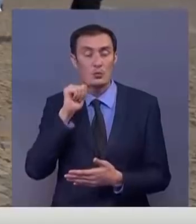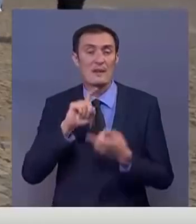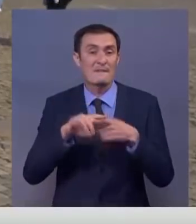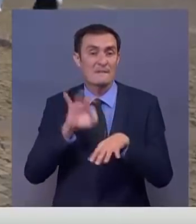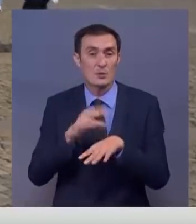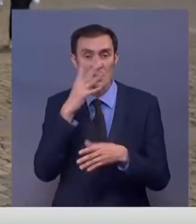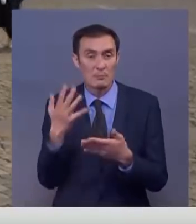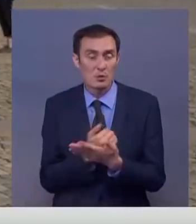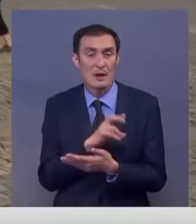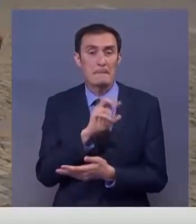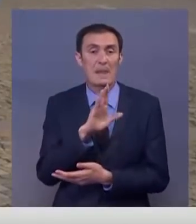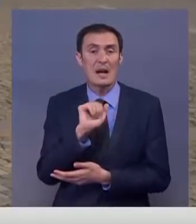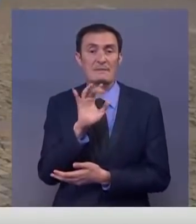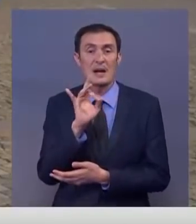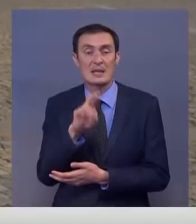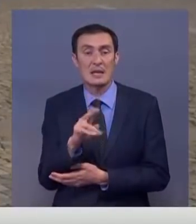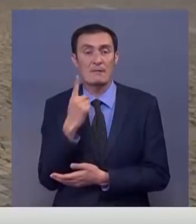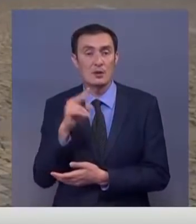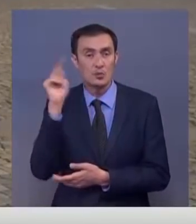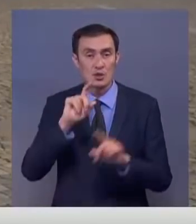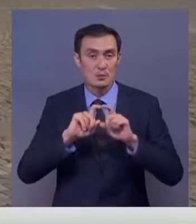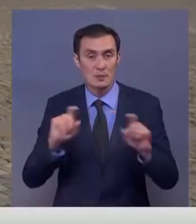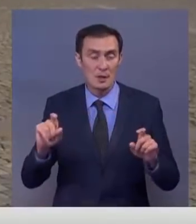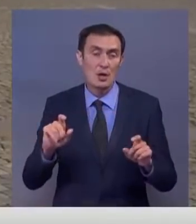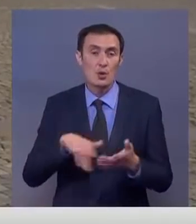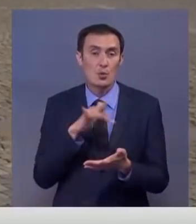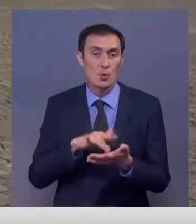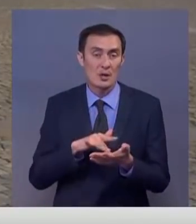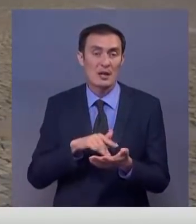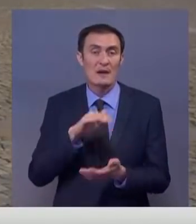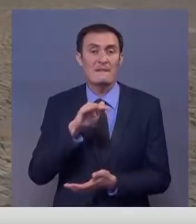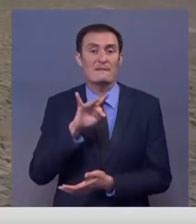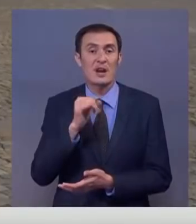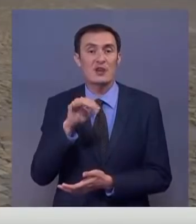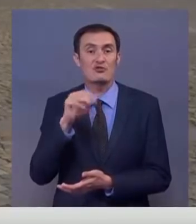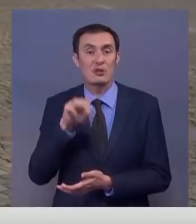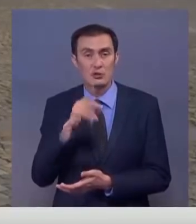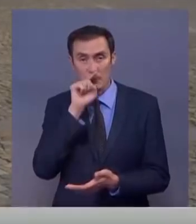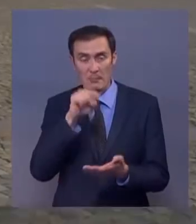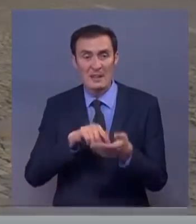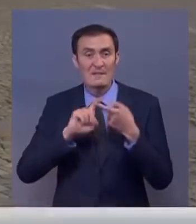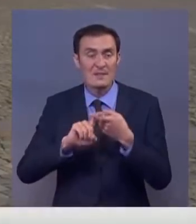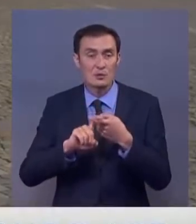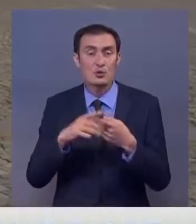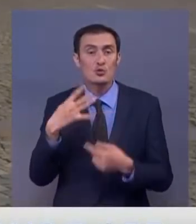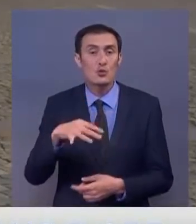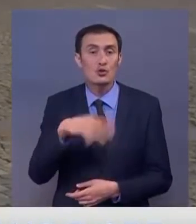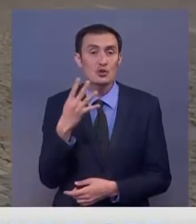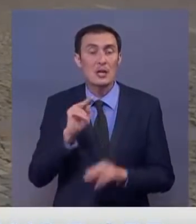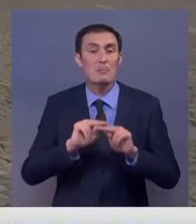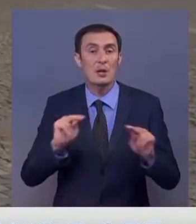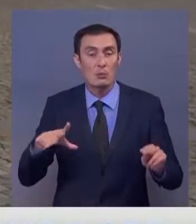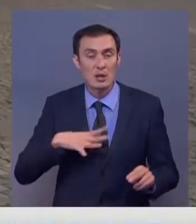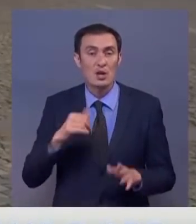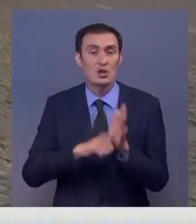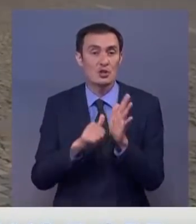коронавирус обнаружили в Баварии, в одном из образовательных учреждений города Фрайштадт. Оказалось, что инфекцию подхватили 44 педагога